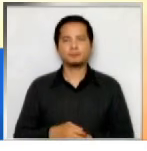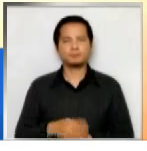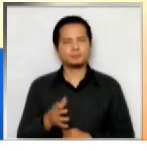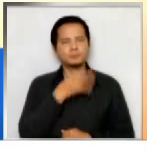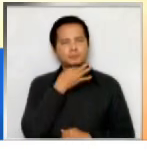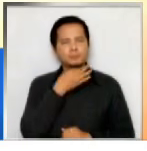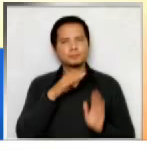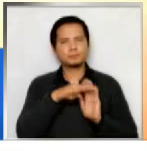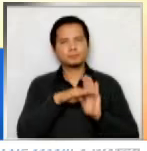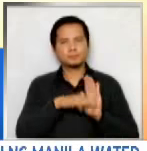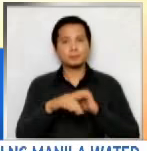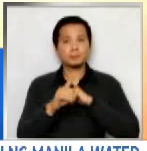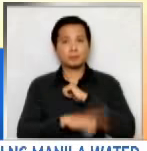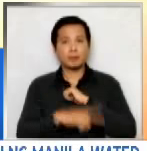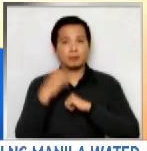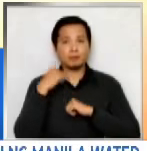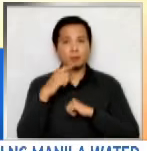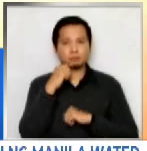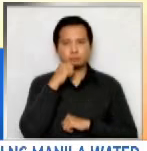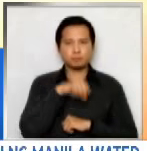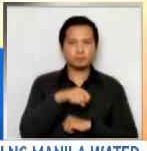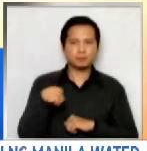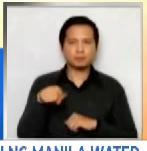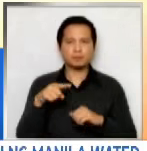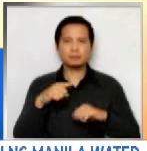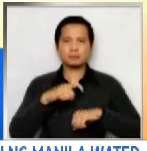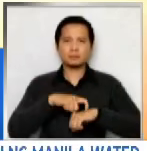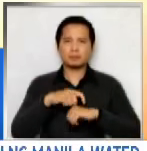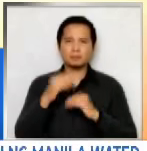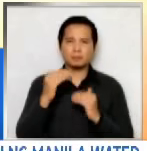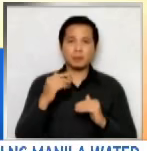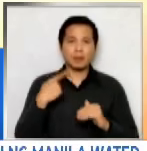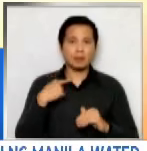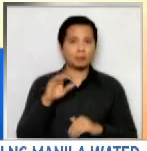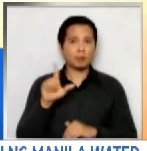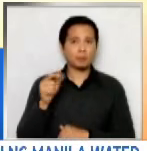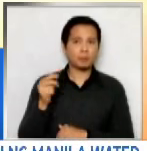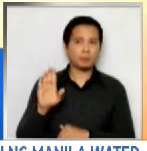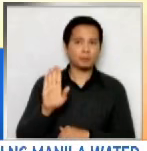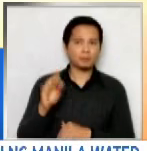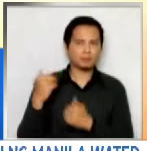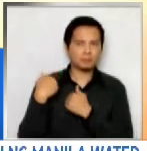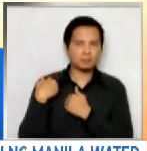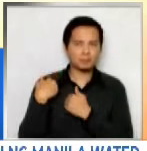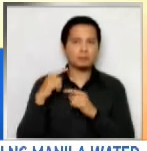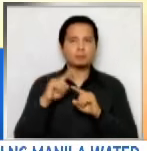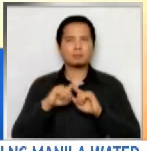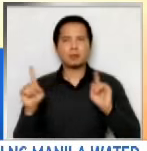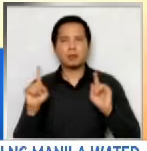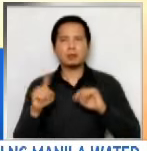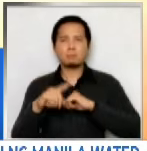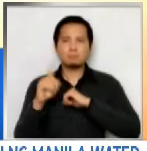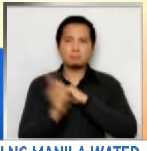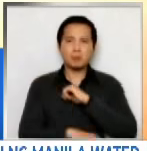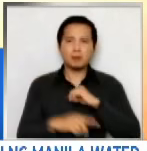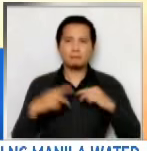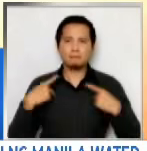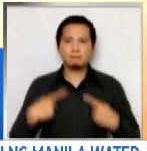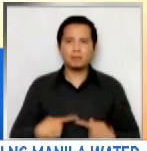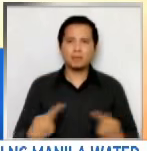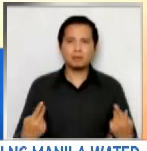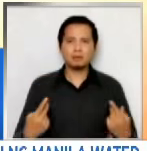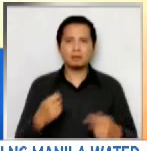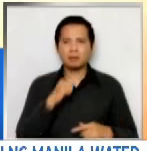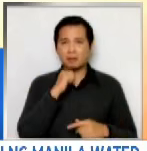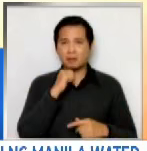ay syempre nasa kamay po yan ng mga local government units, no? Pero ayon sa DILG, yung corporal punishment o physical na punishment ay hindi naman po